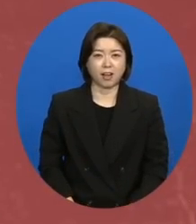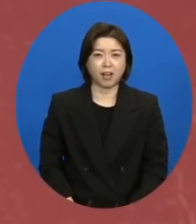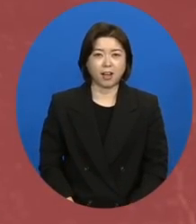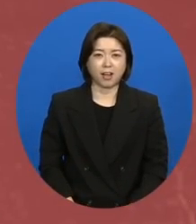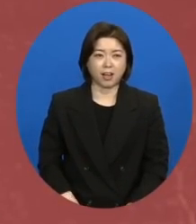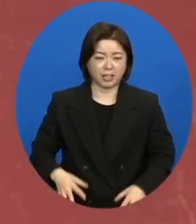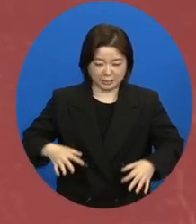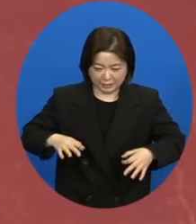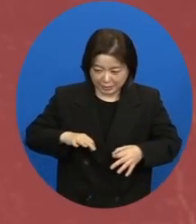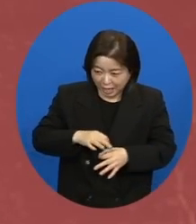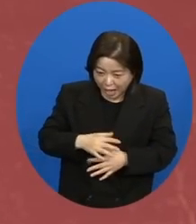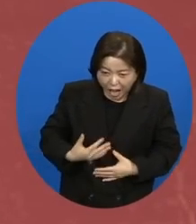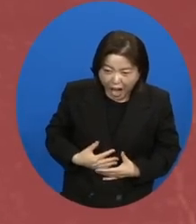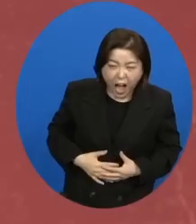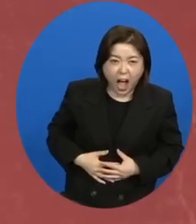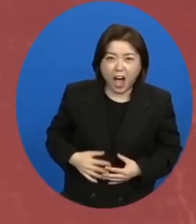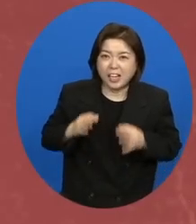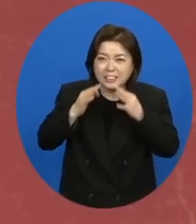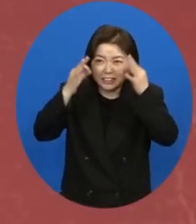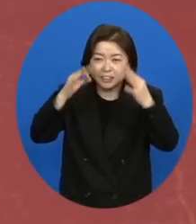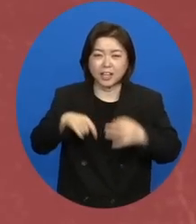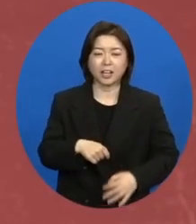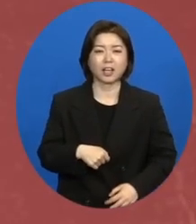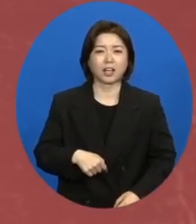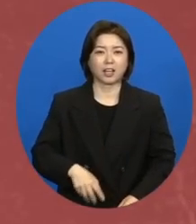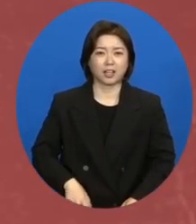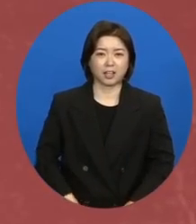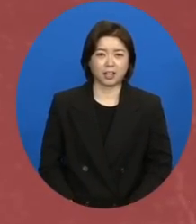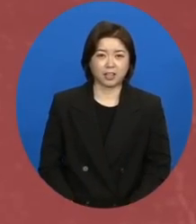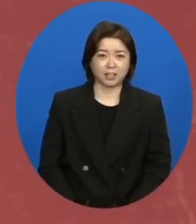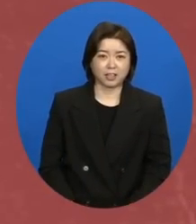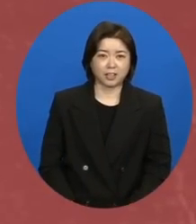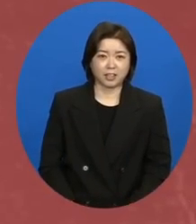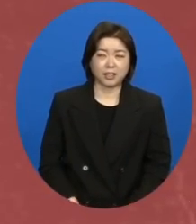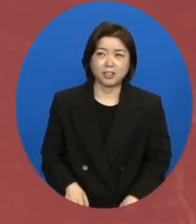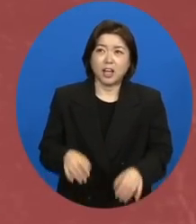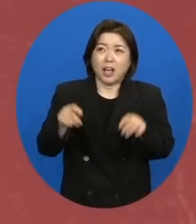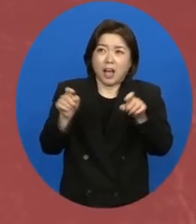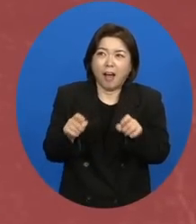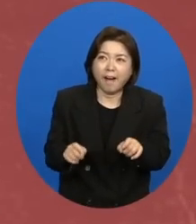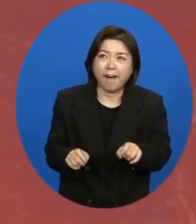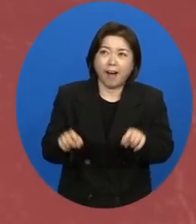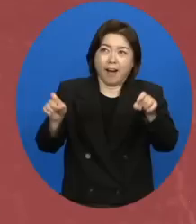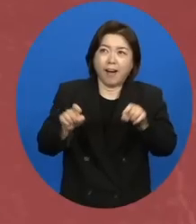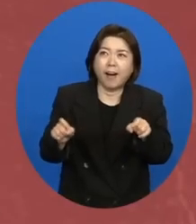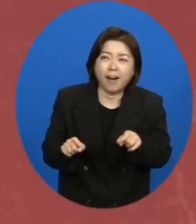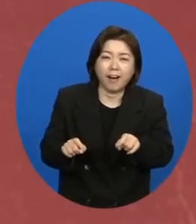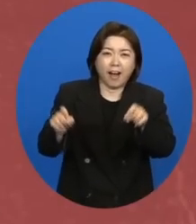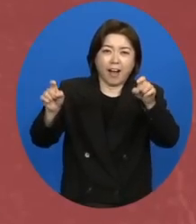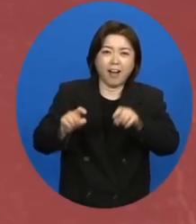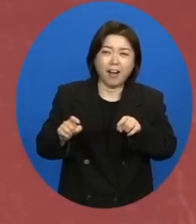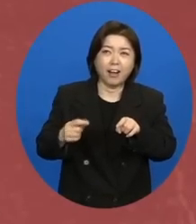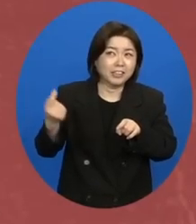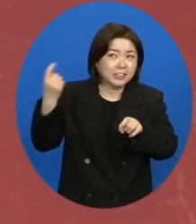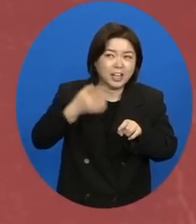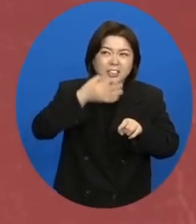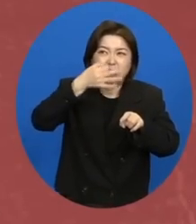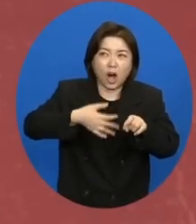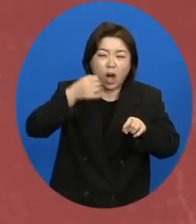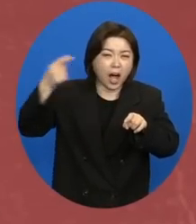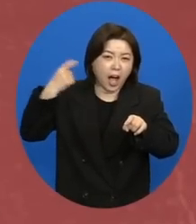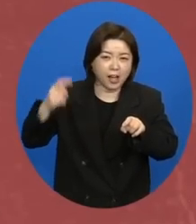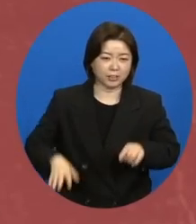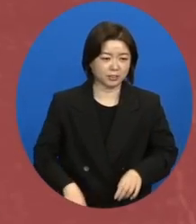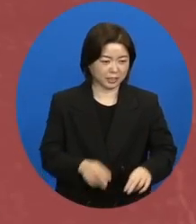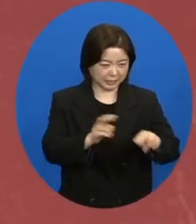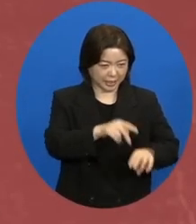창자가 찢어집니다. 애가 타나니 이런 거예요. 옆에서 보다가 거의 숨소리가 들려. 그러다가 앉아